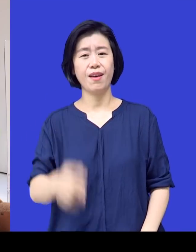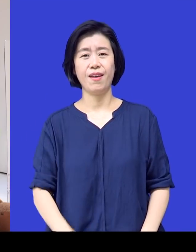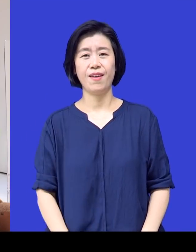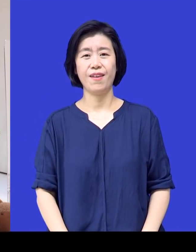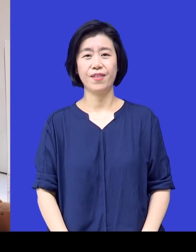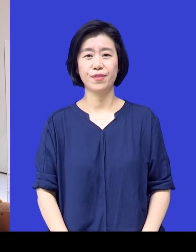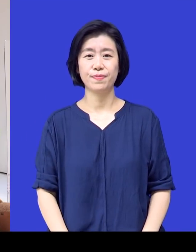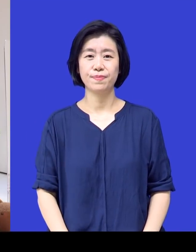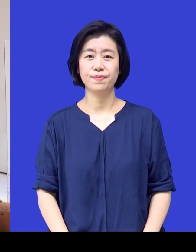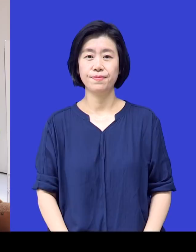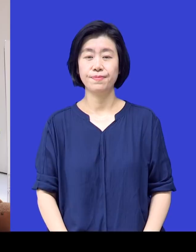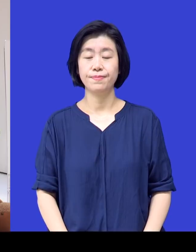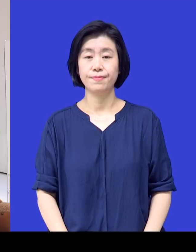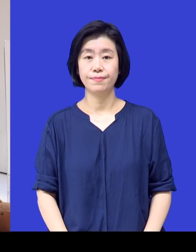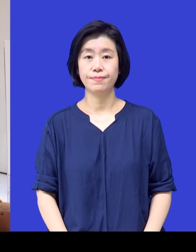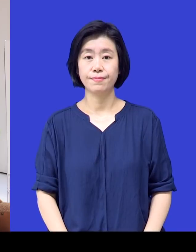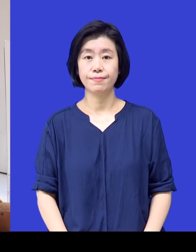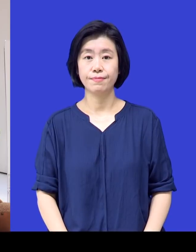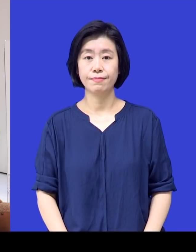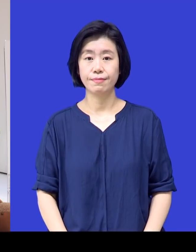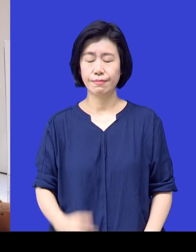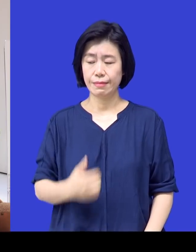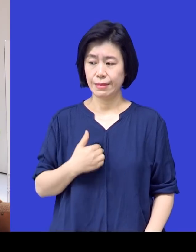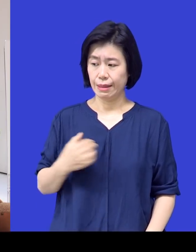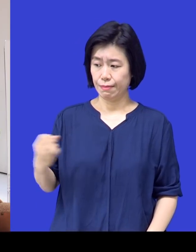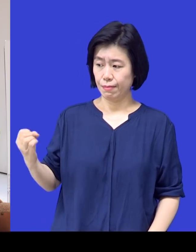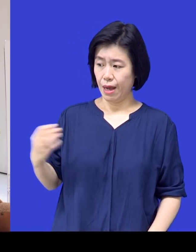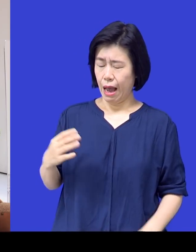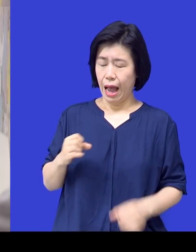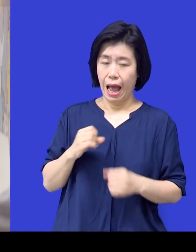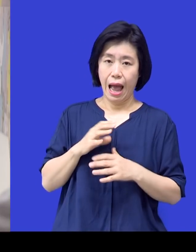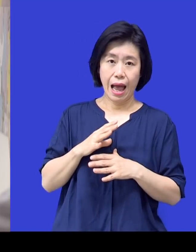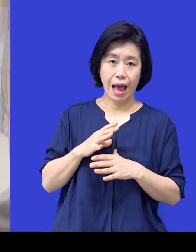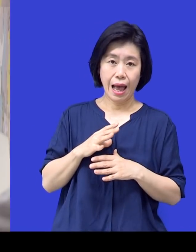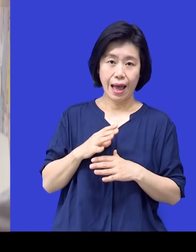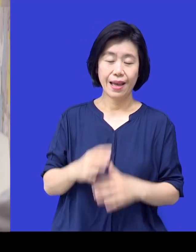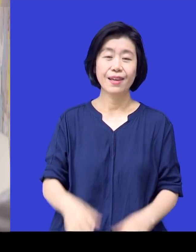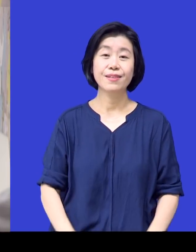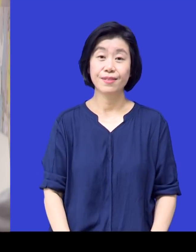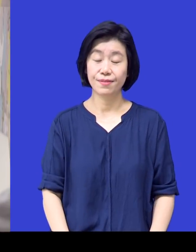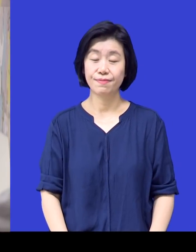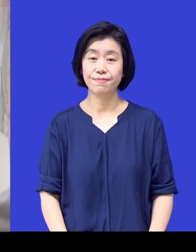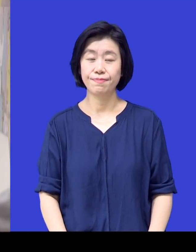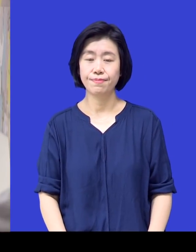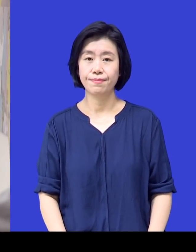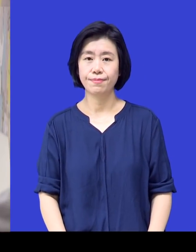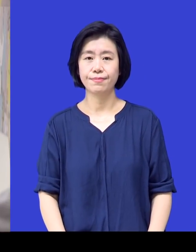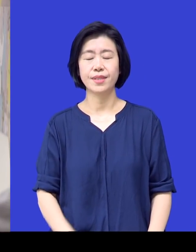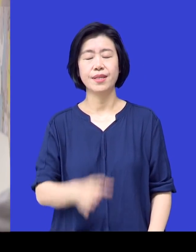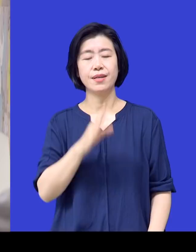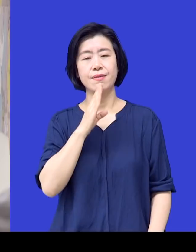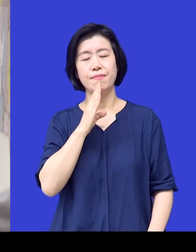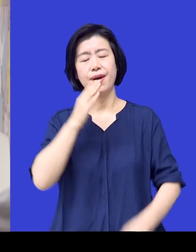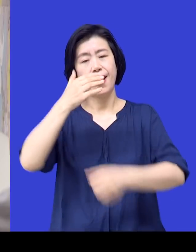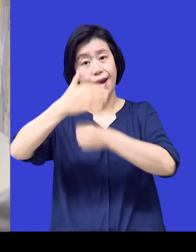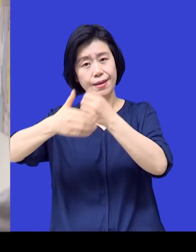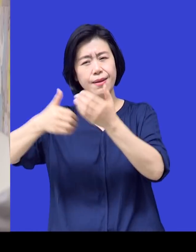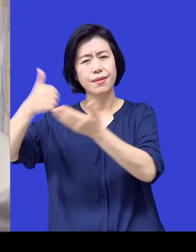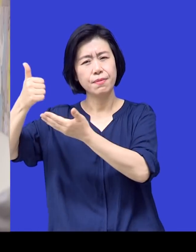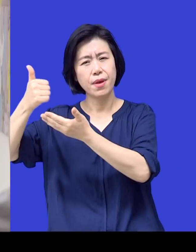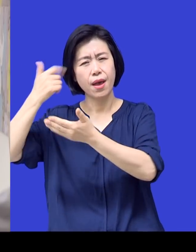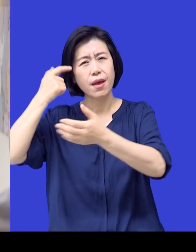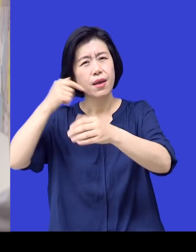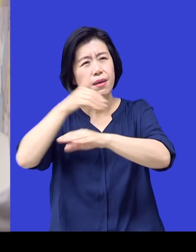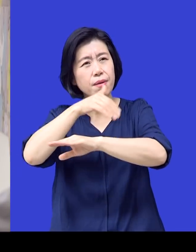네. 네. 그래서 저도 이제 깜짝 놀랐죠. 예. 그래서 이 하나님이 참 하나하나